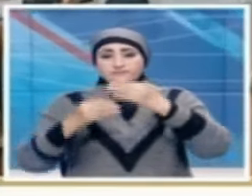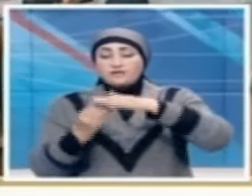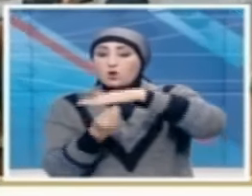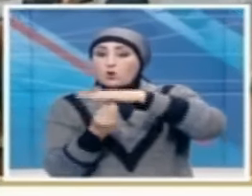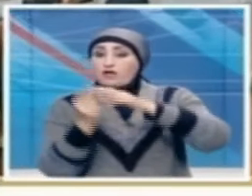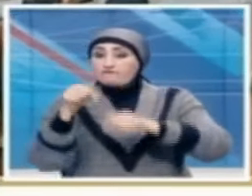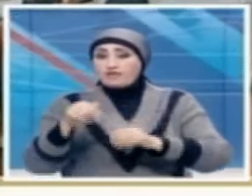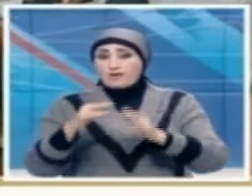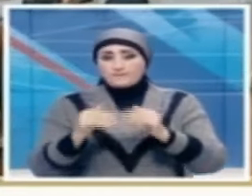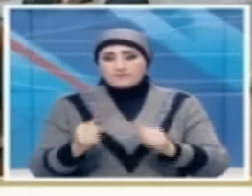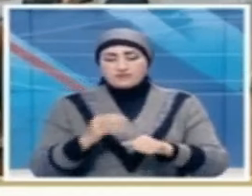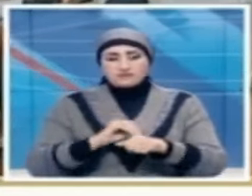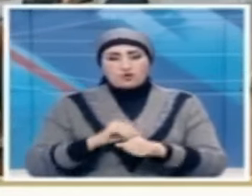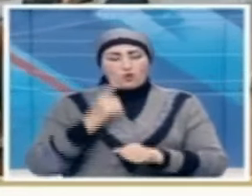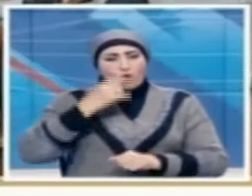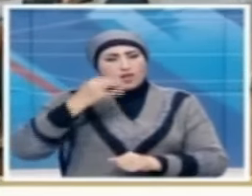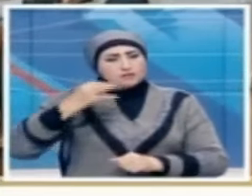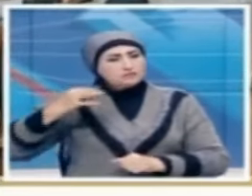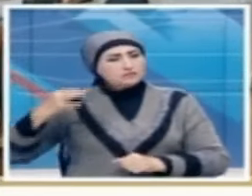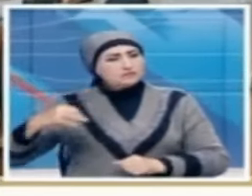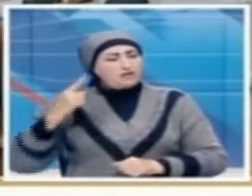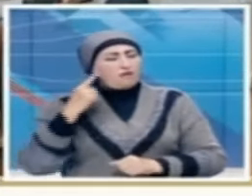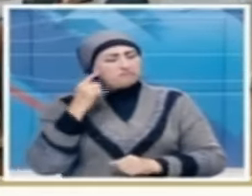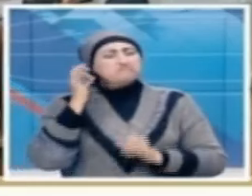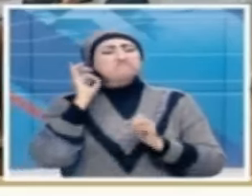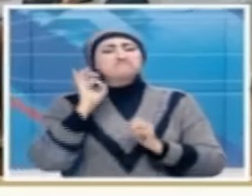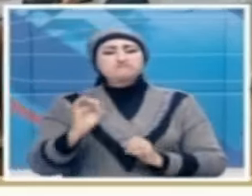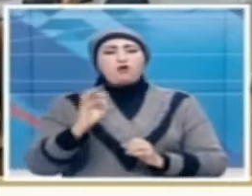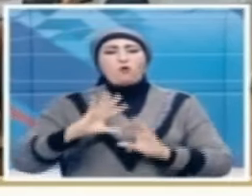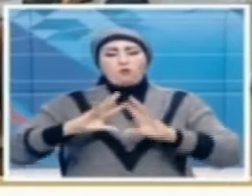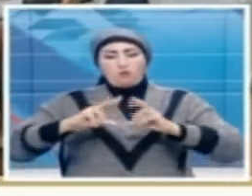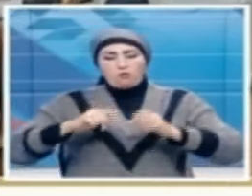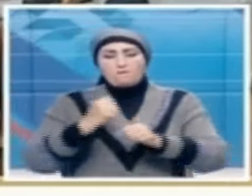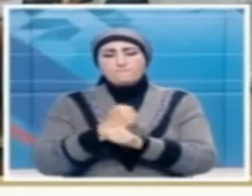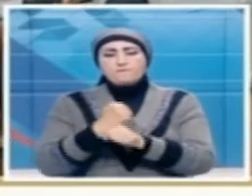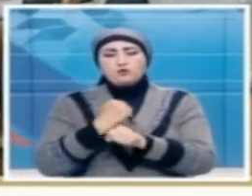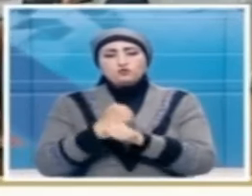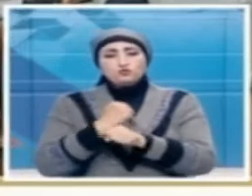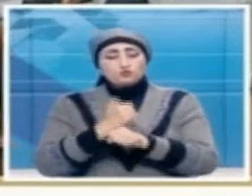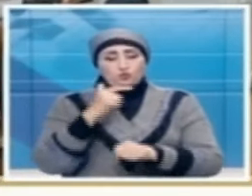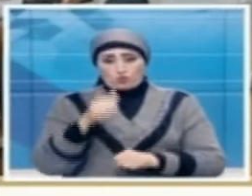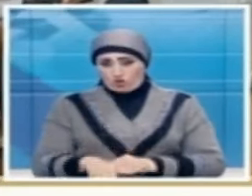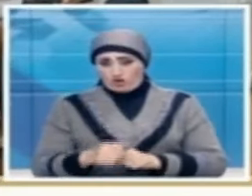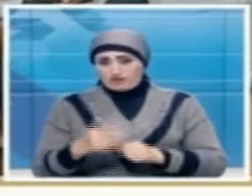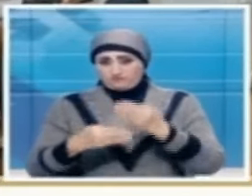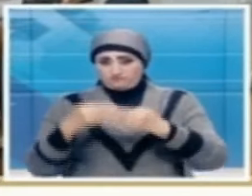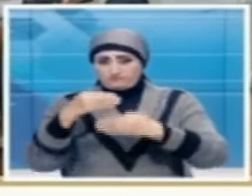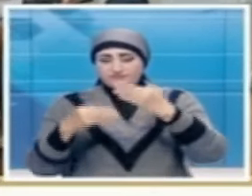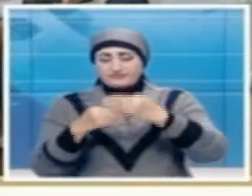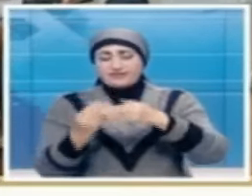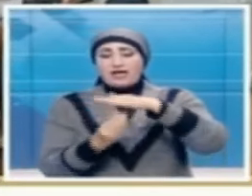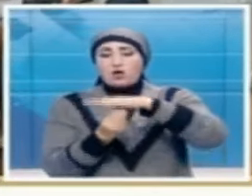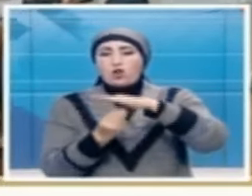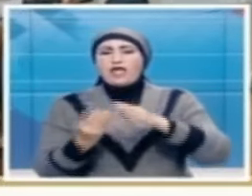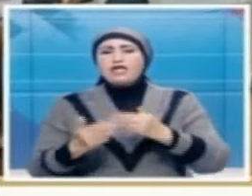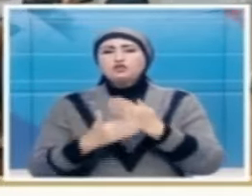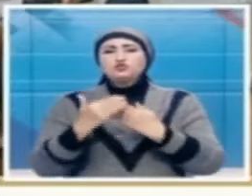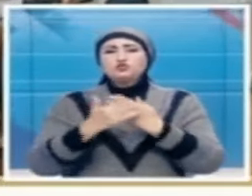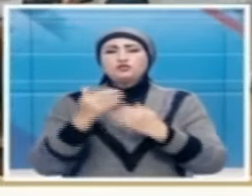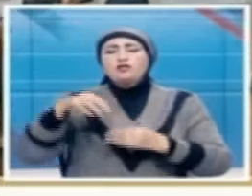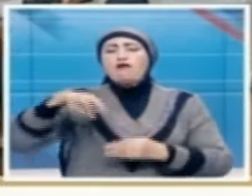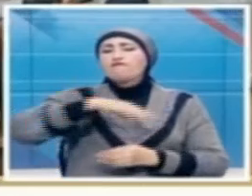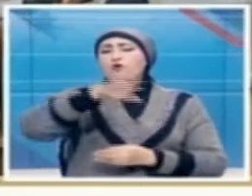مصر، حيث اطلع السيد الرئيس على تطورات سير العمل في مشروعات إقامة الجامعات الجديدة على مستوى